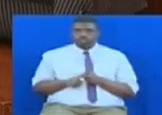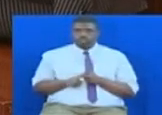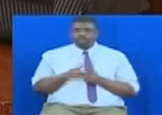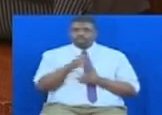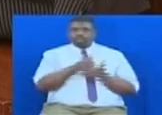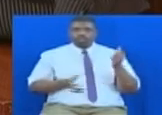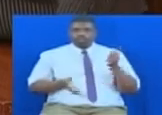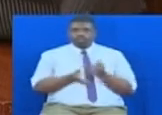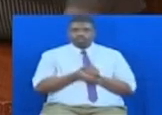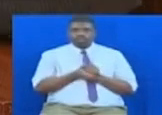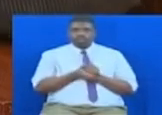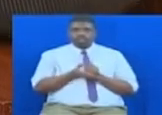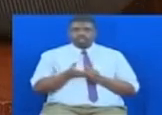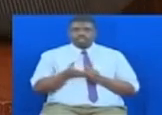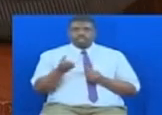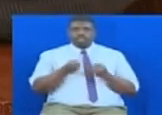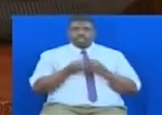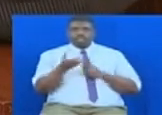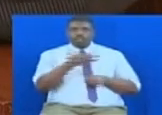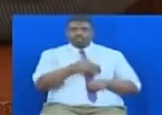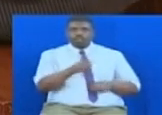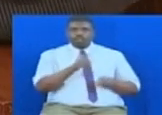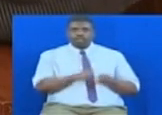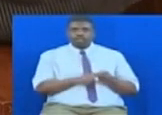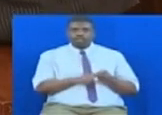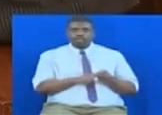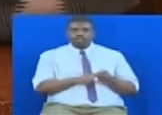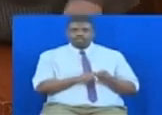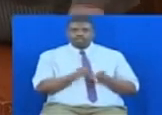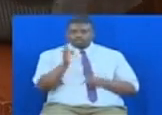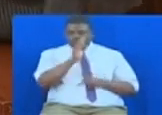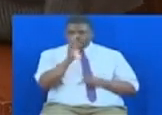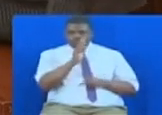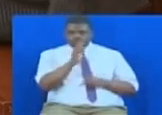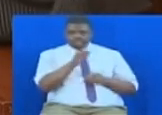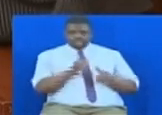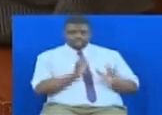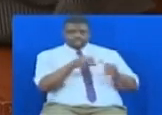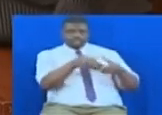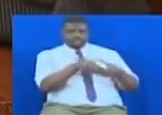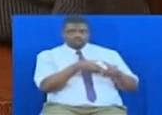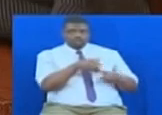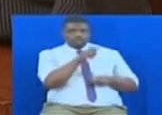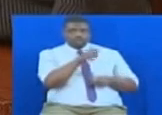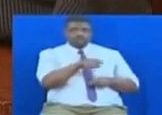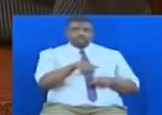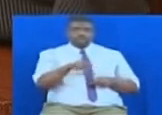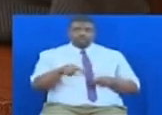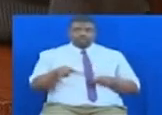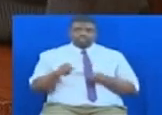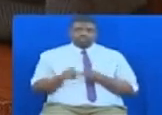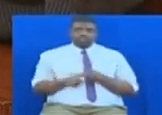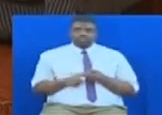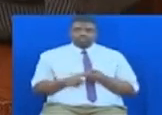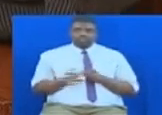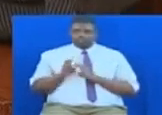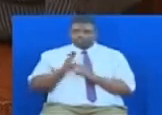ilichelewa, Magufuli alipanda pickup kuwahi kikao na watu wa Denmark kujadili mchakato wa kuanzishwa